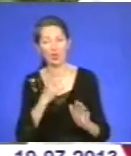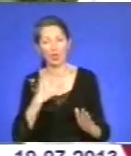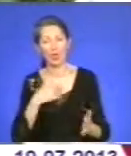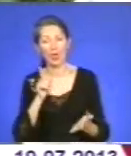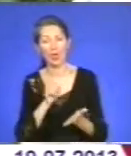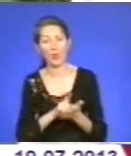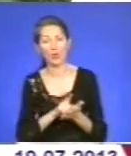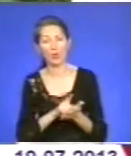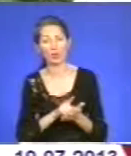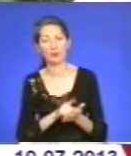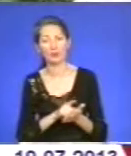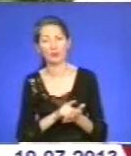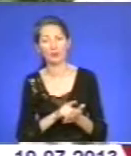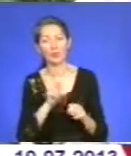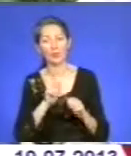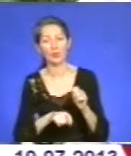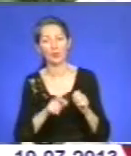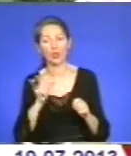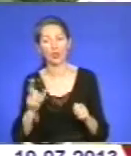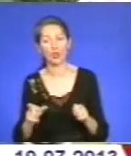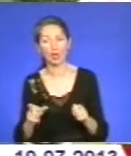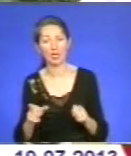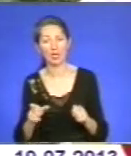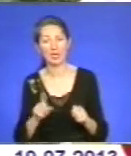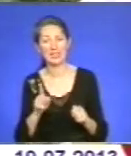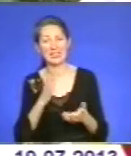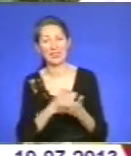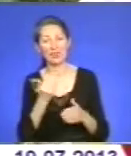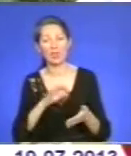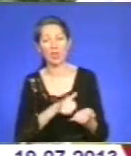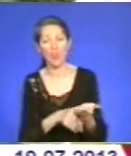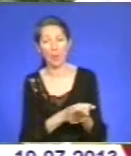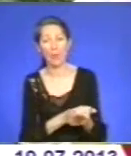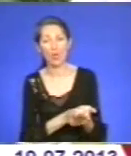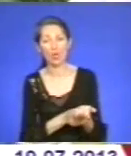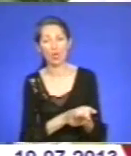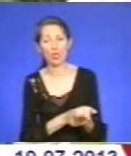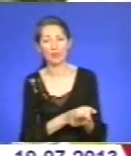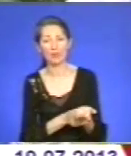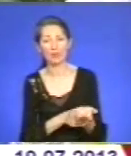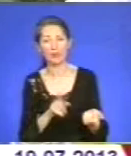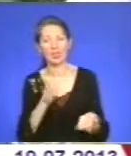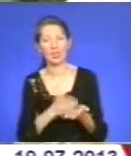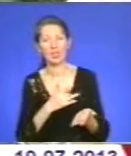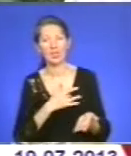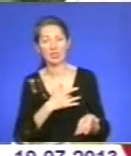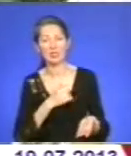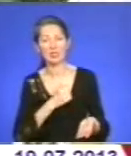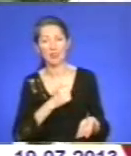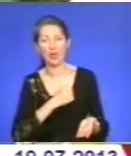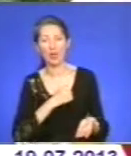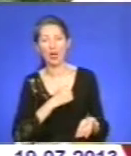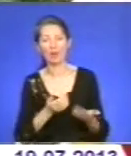повинні перевірити в людині, чи є в неї пульс, чи є серцебиття.